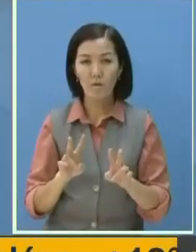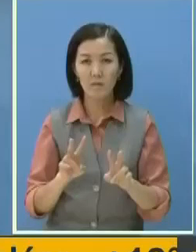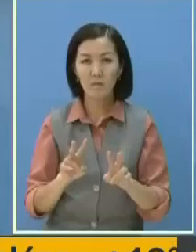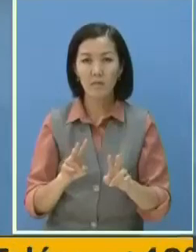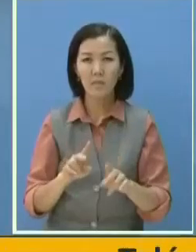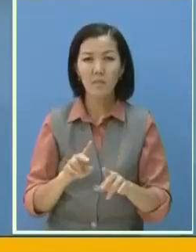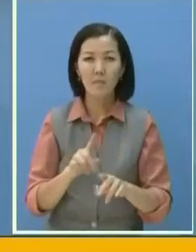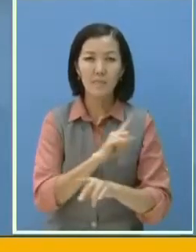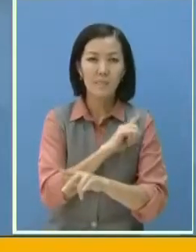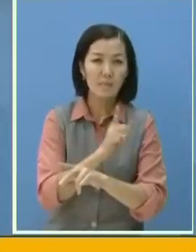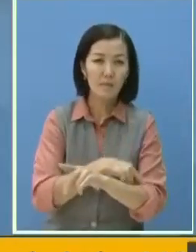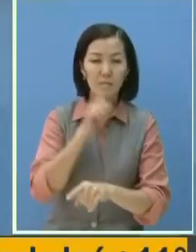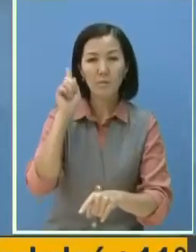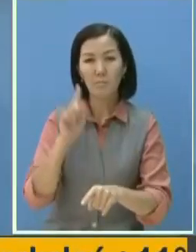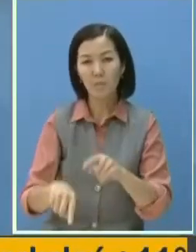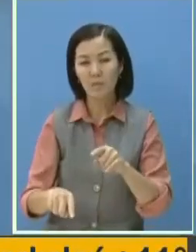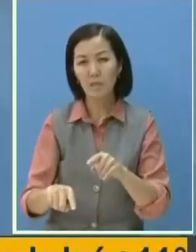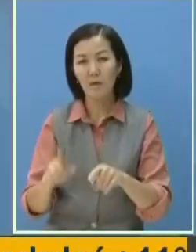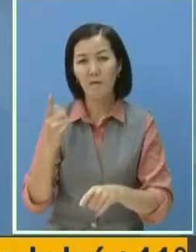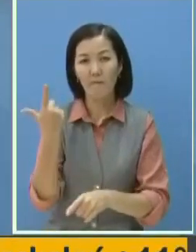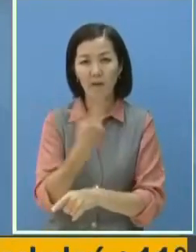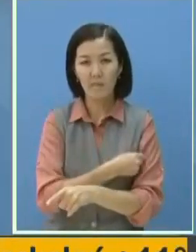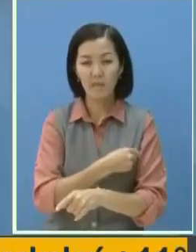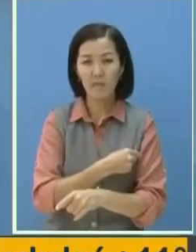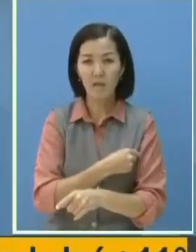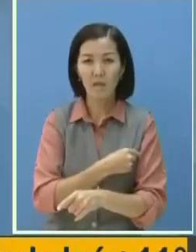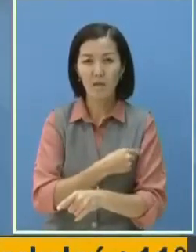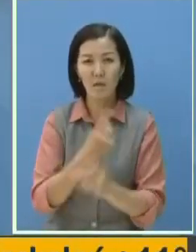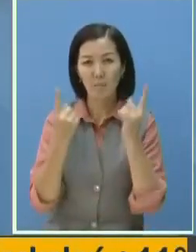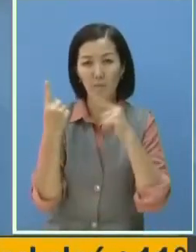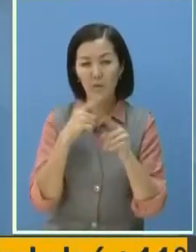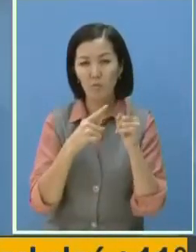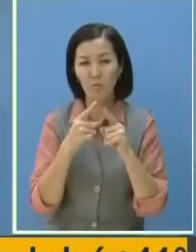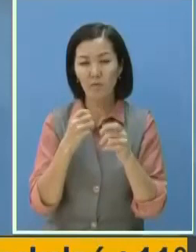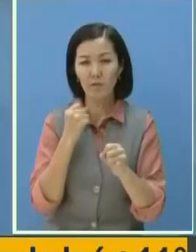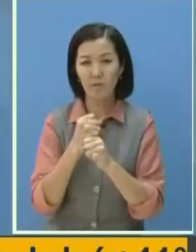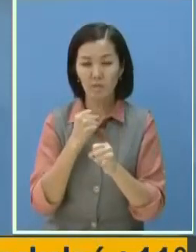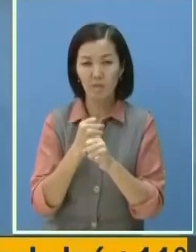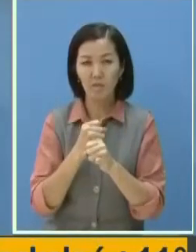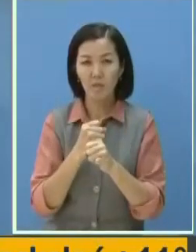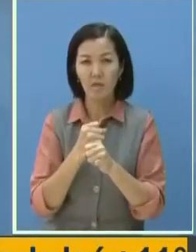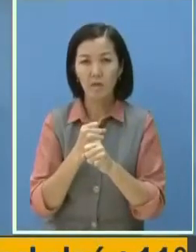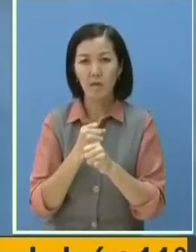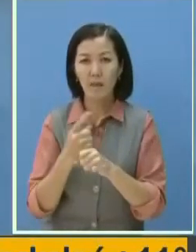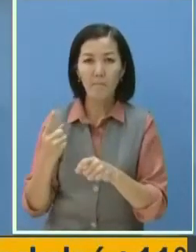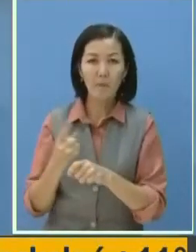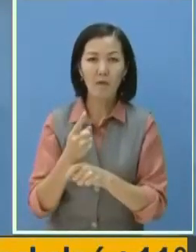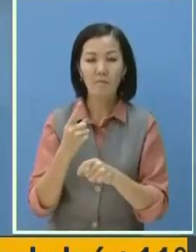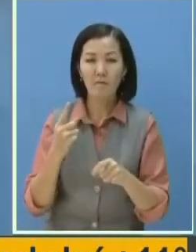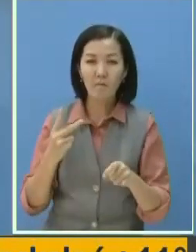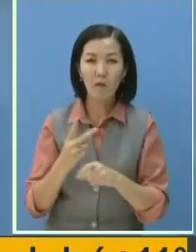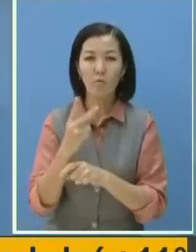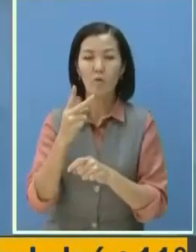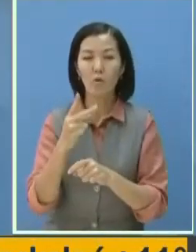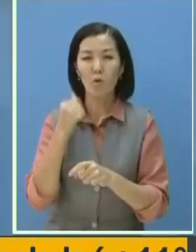слишком быстро появилась у нас вот эта вакцина, и люди, видимо, побаиваются этого, поскольку, ну, первый год, скажем, второй год у нас заболевание